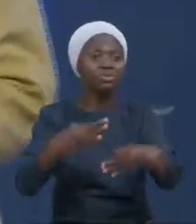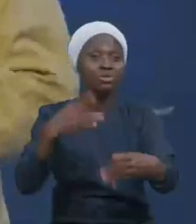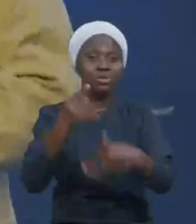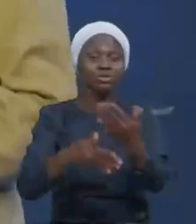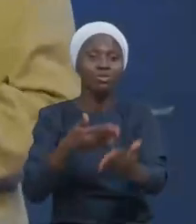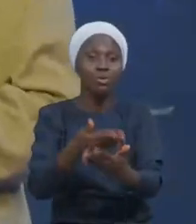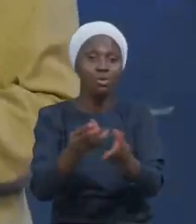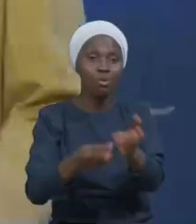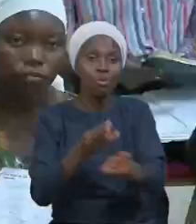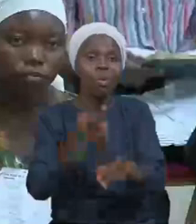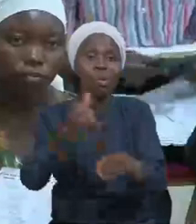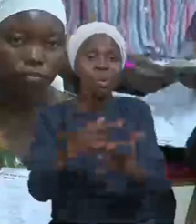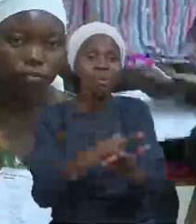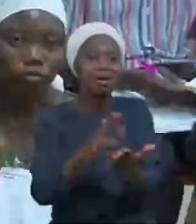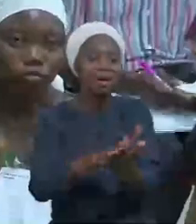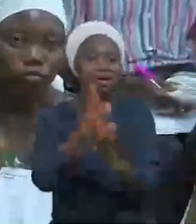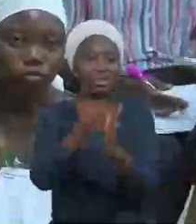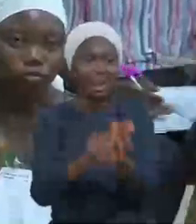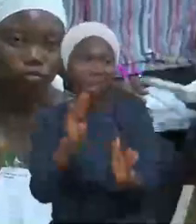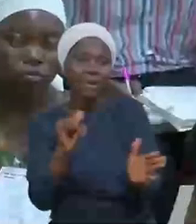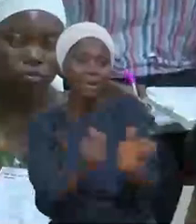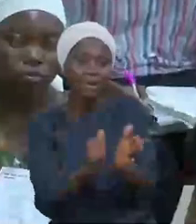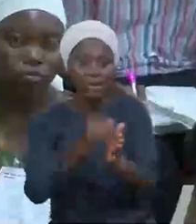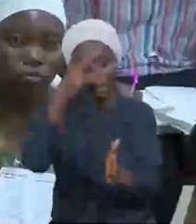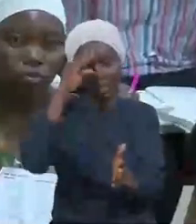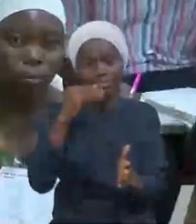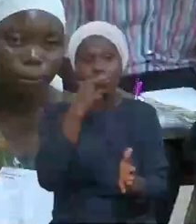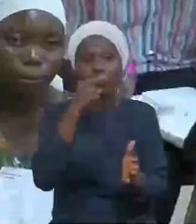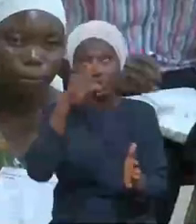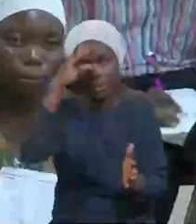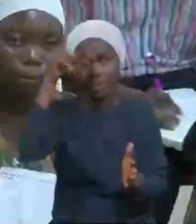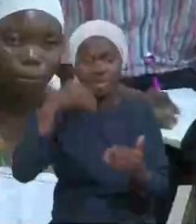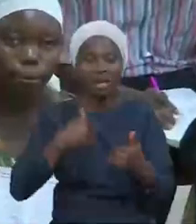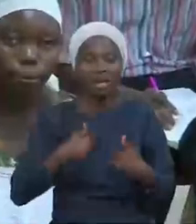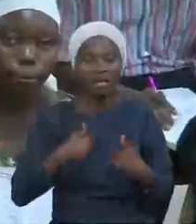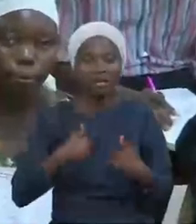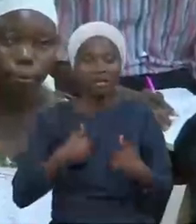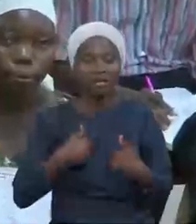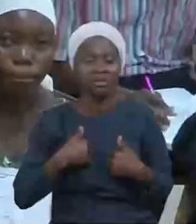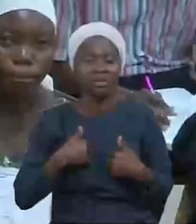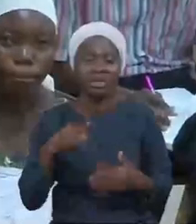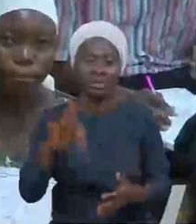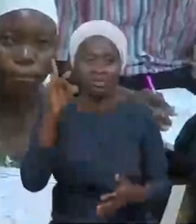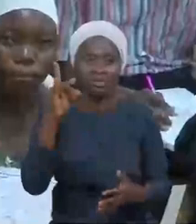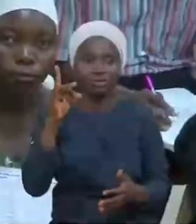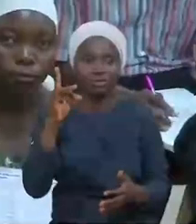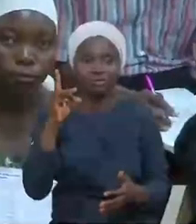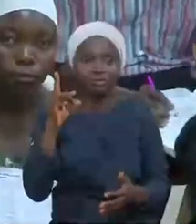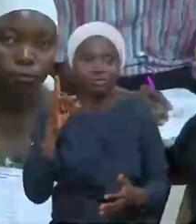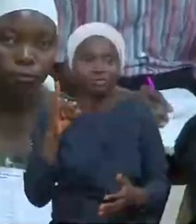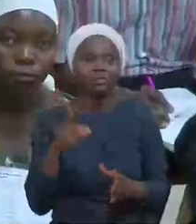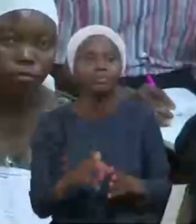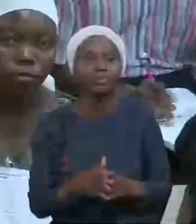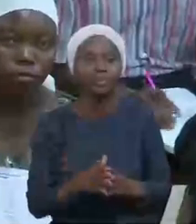justice par l'homme qu'il a désigné, ce dont il a donné à tous une preuve